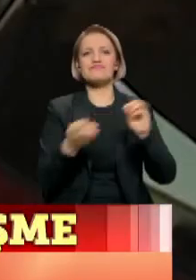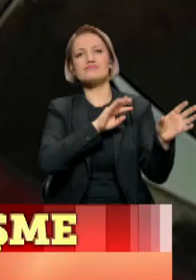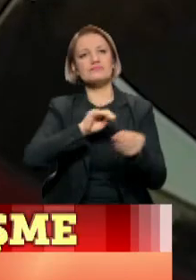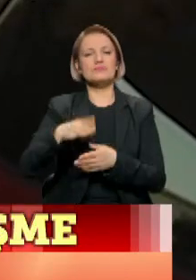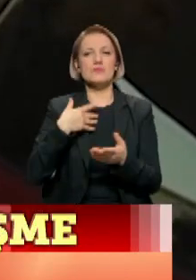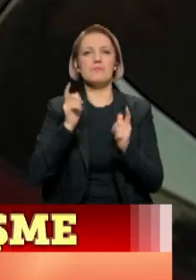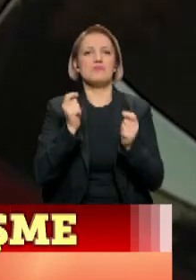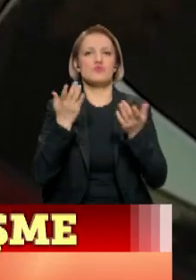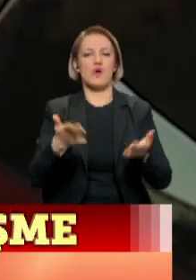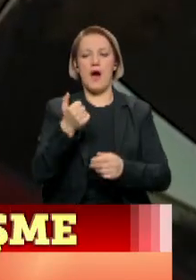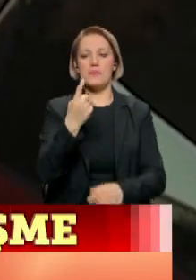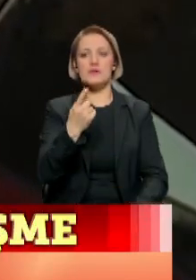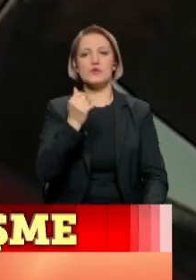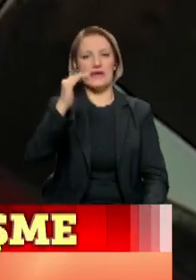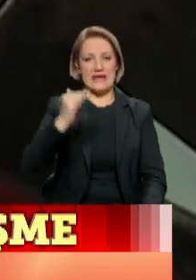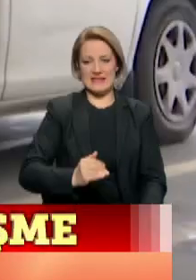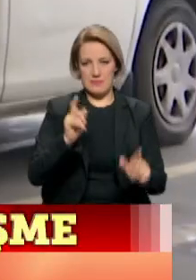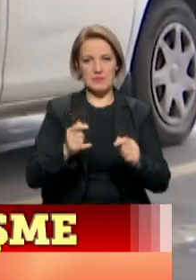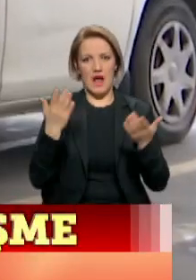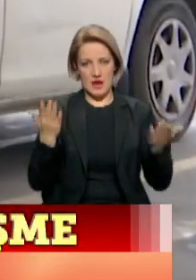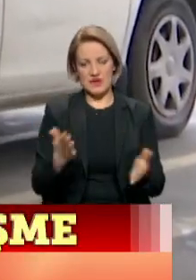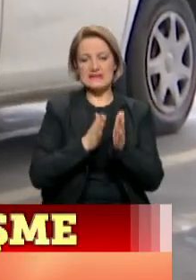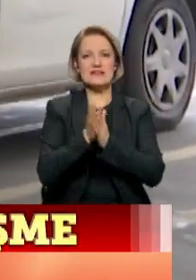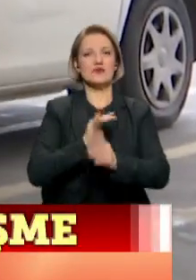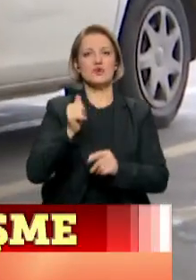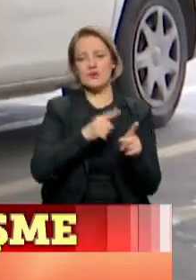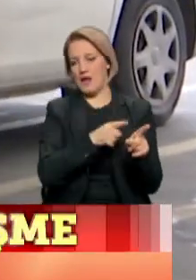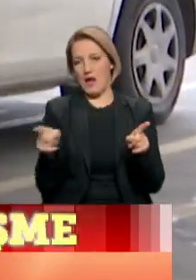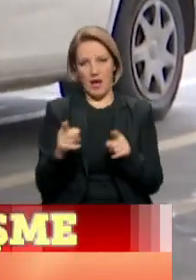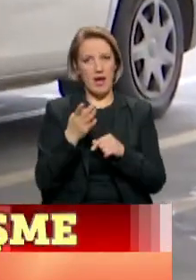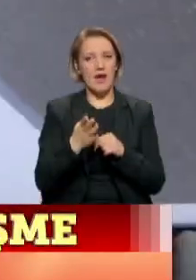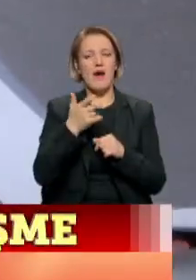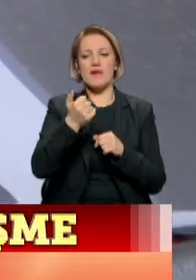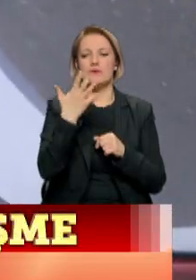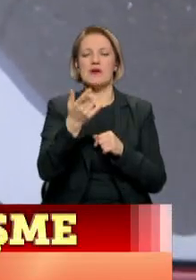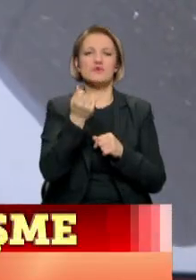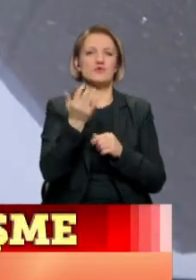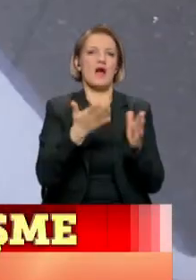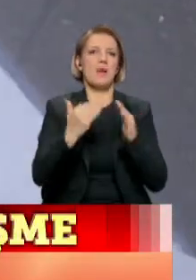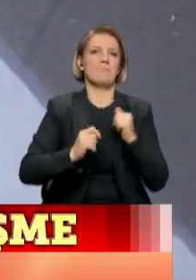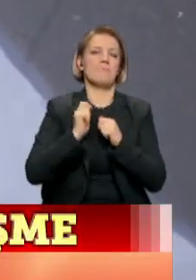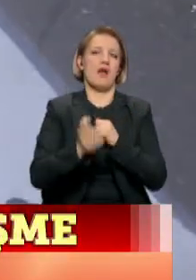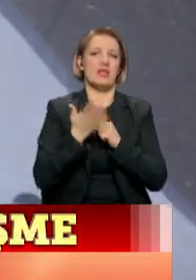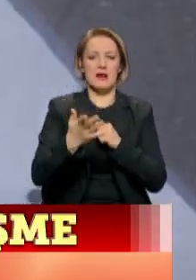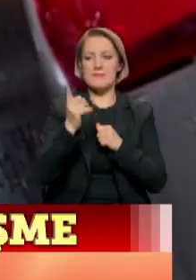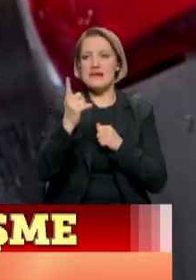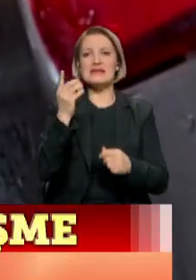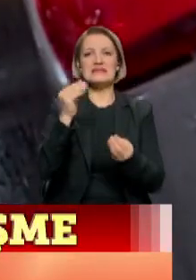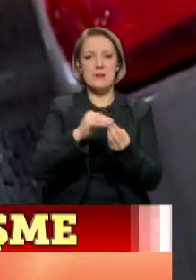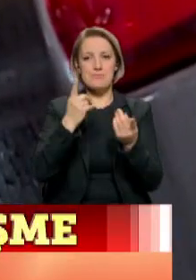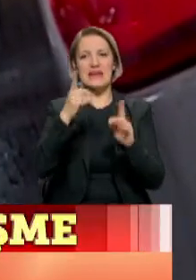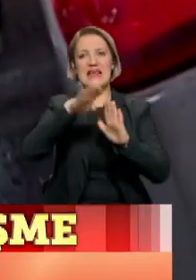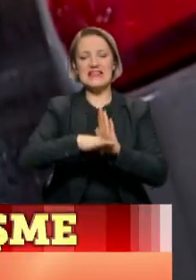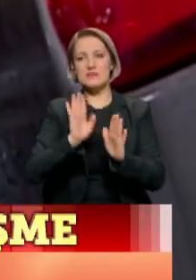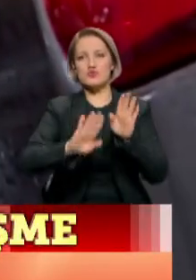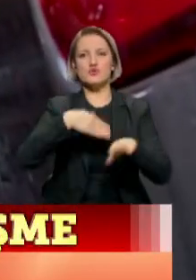mecbur benzin de 61 kuruşluk indirim yapıl Ancak salı gününe kıyasla 65 kuruş daha pahalı Hala gelen bir zam ve